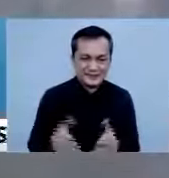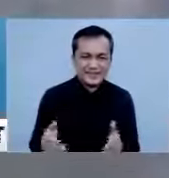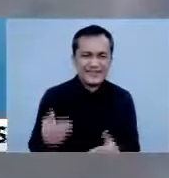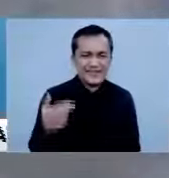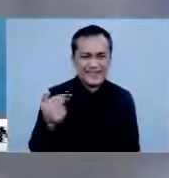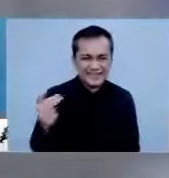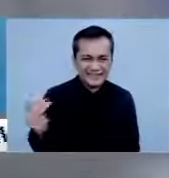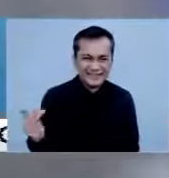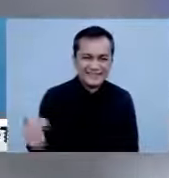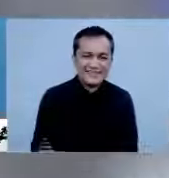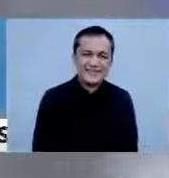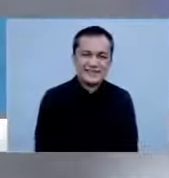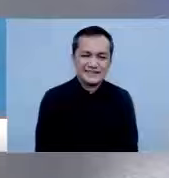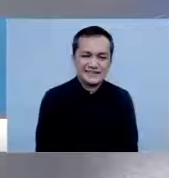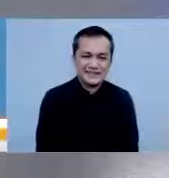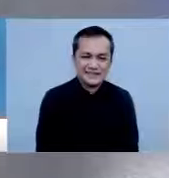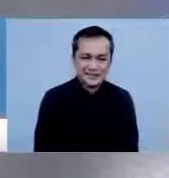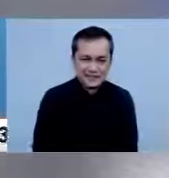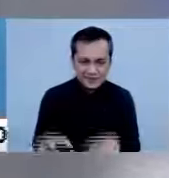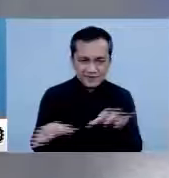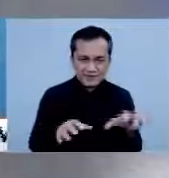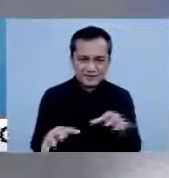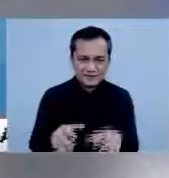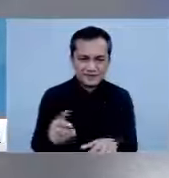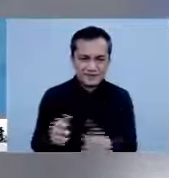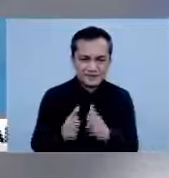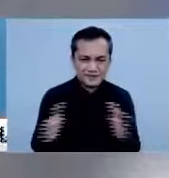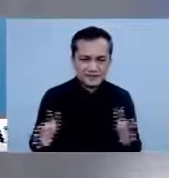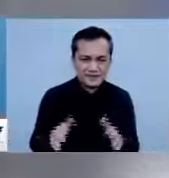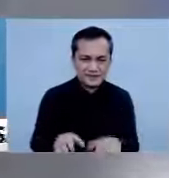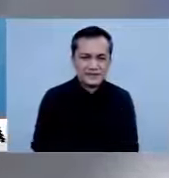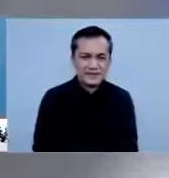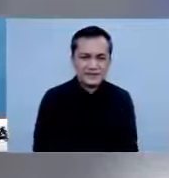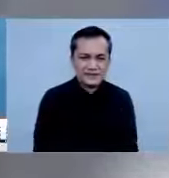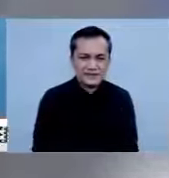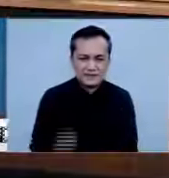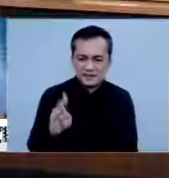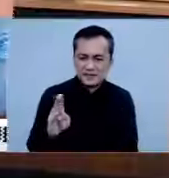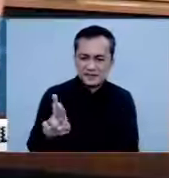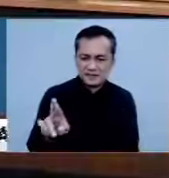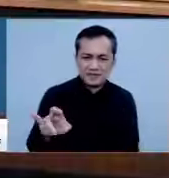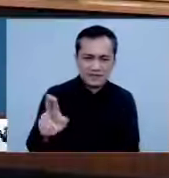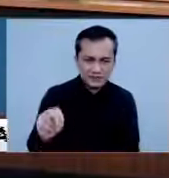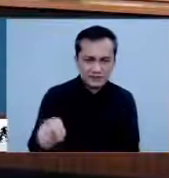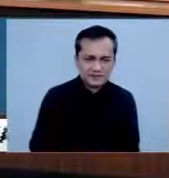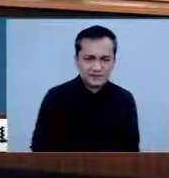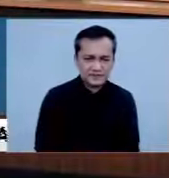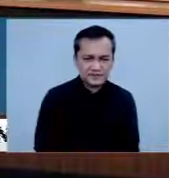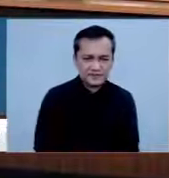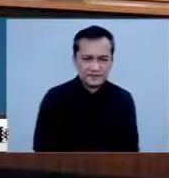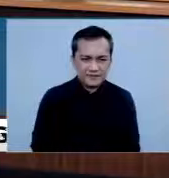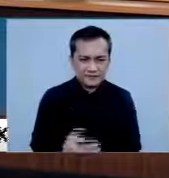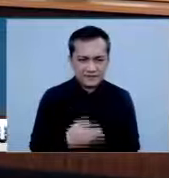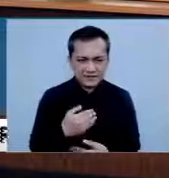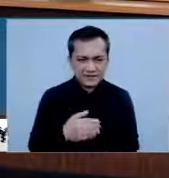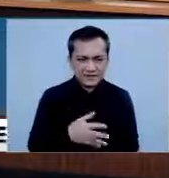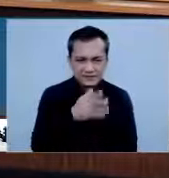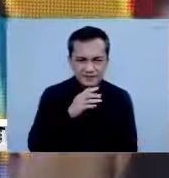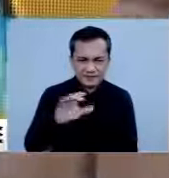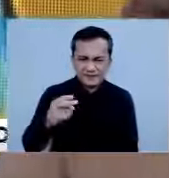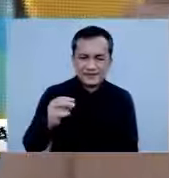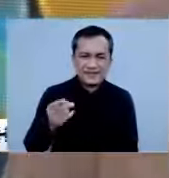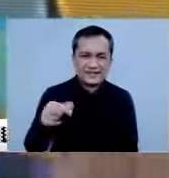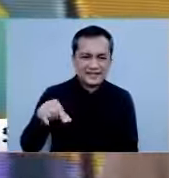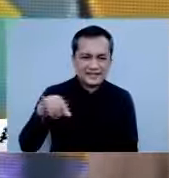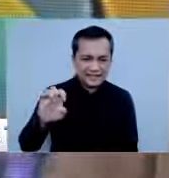Big improvement. Big burn. Big burn, Mami Chiki. Diba? Alim na alim nga si Mami Chiki eh. Yeah.